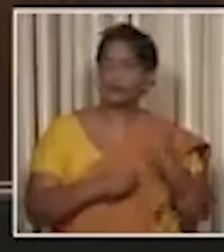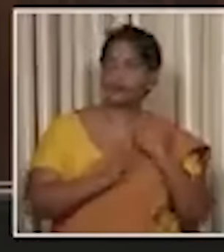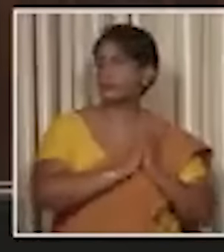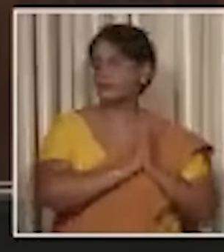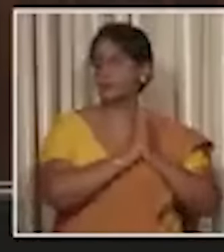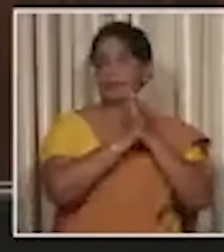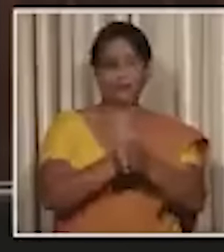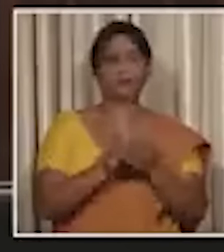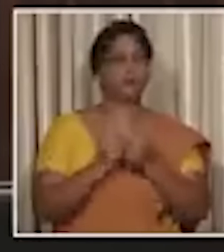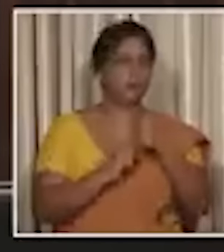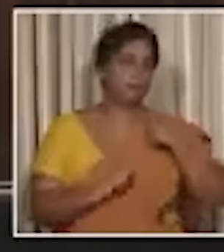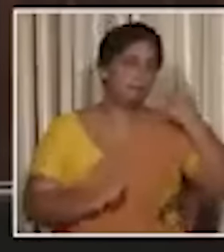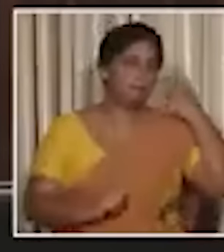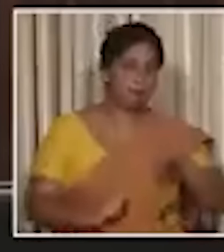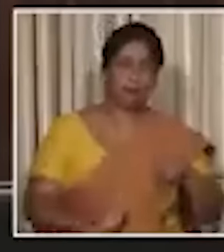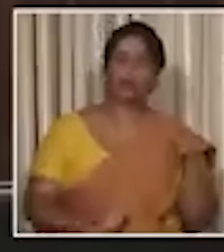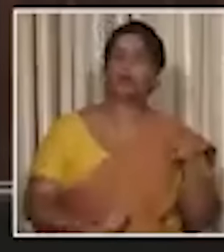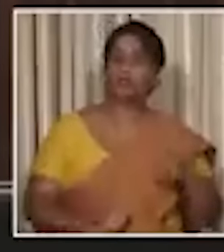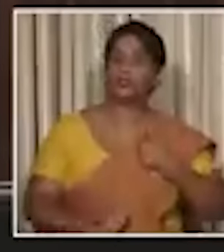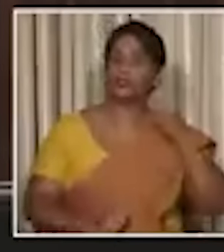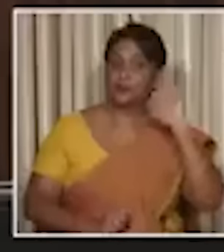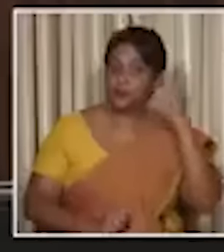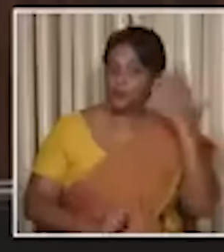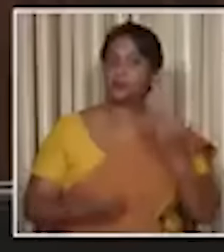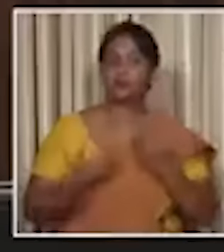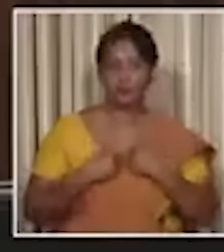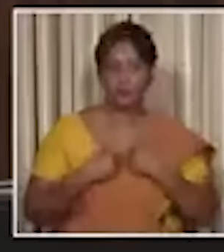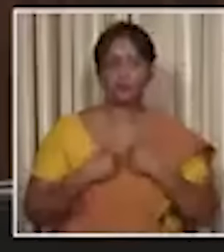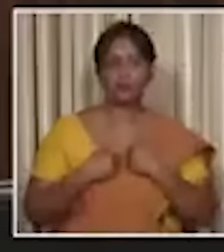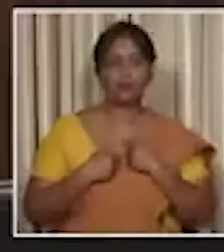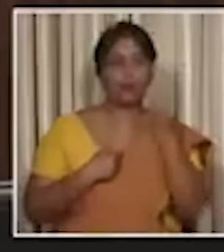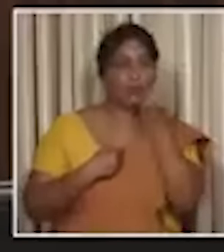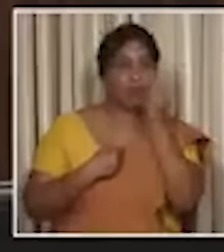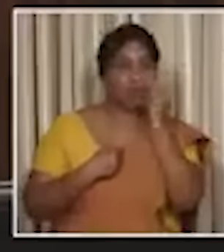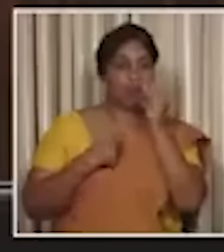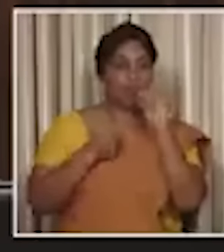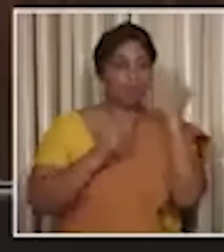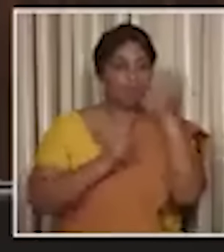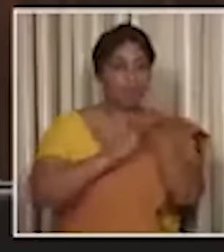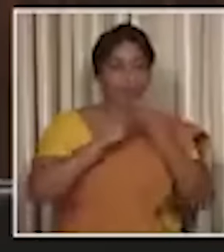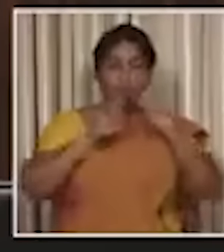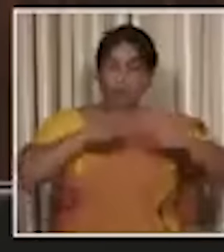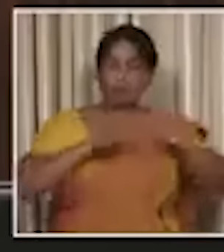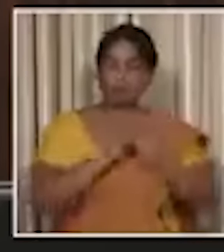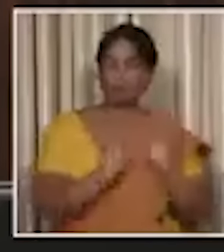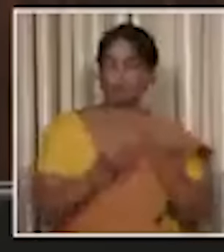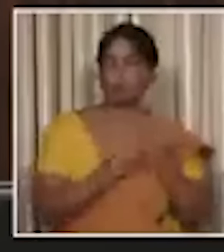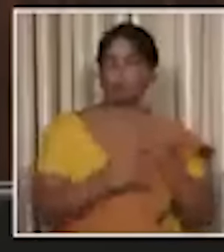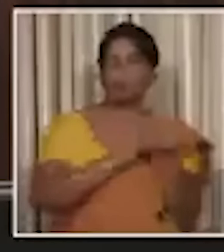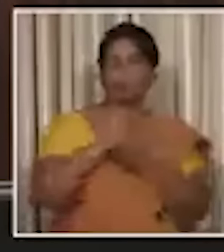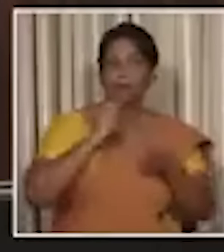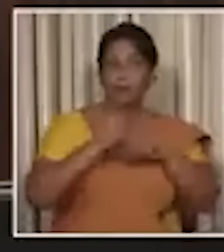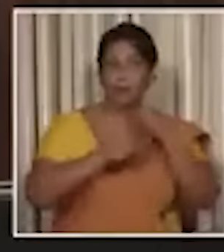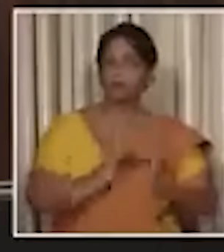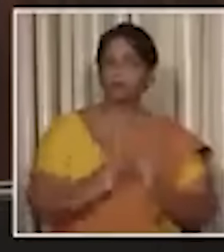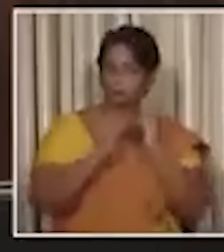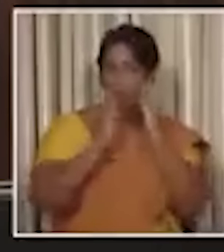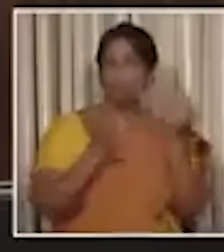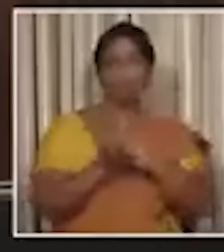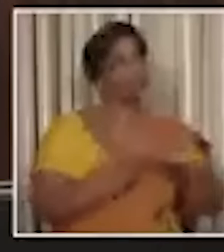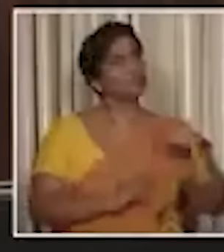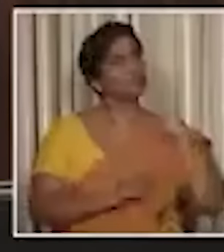பொது மக்களுடைய பொது இடம் என்ற காரணத்துக்கு பதிலாக அது ஒரு அழிக்கின்ற அல்லது சீரழிக்கின்ற ஒரு இடமாகவே மாறி இருக்கின்றது. இவ் அனைத்தும் எதை காண்பிக்கின்றது? ஏமாந்த